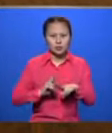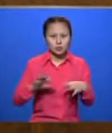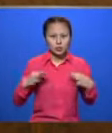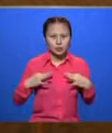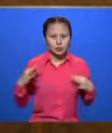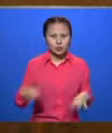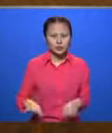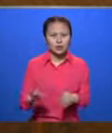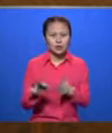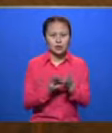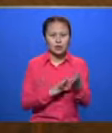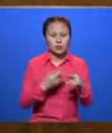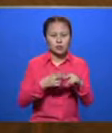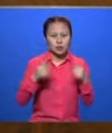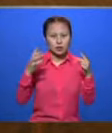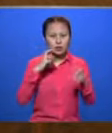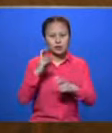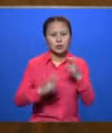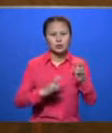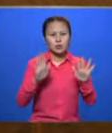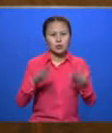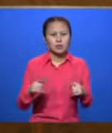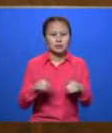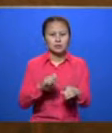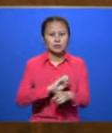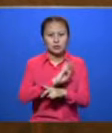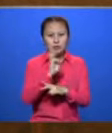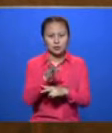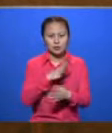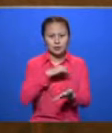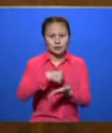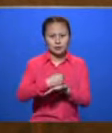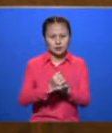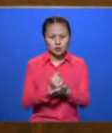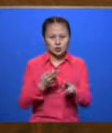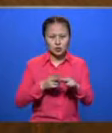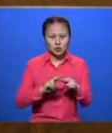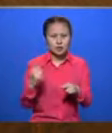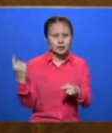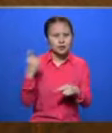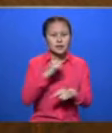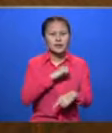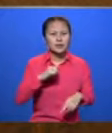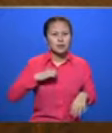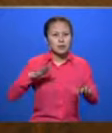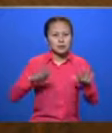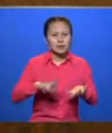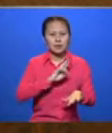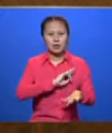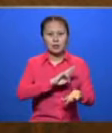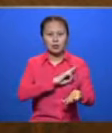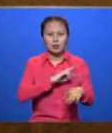біз үшін бастысы өңірдегі кәсіпорындардың тұрақтылығын қамтамасыз ету болып табылады. Ең біріншіден жұмыс орындарын сақтап қалу